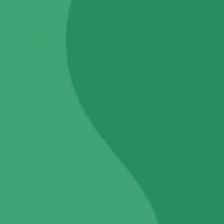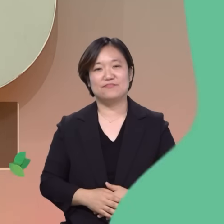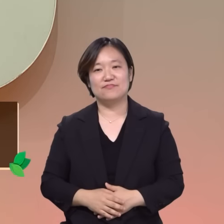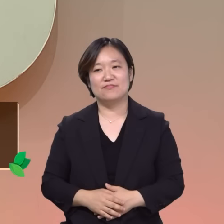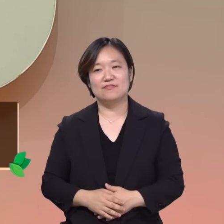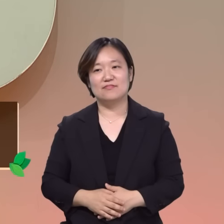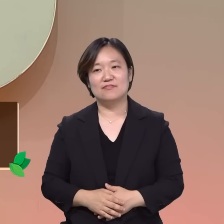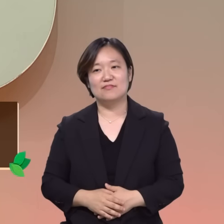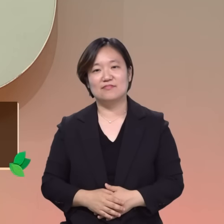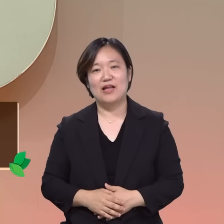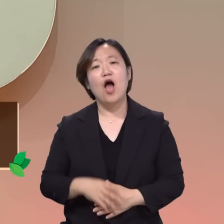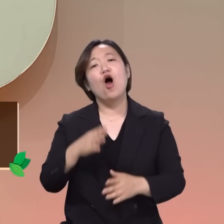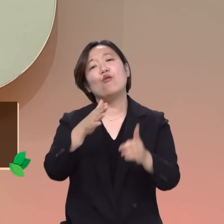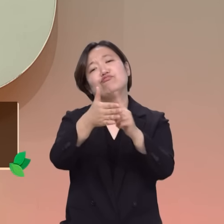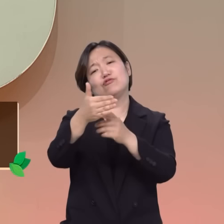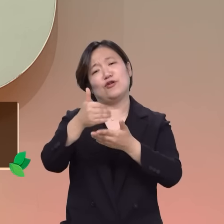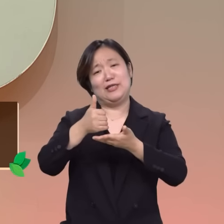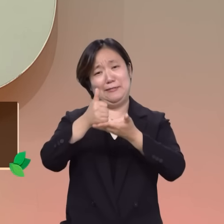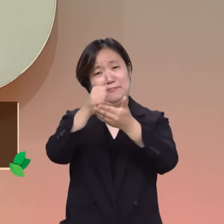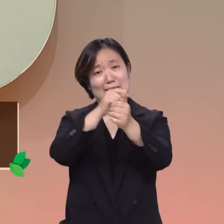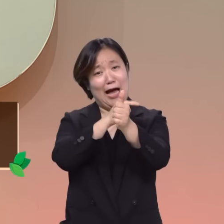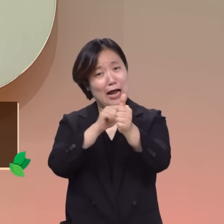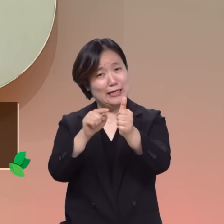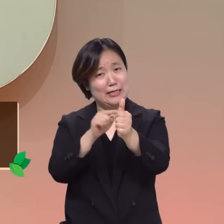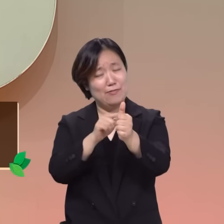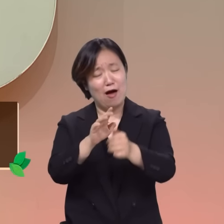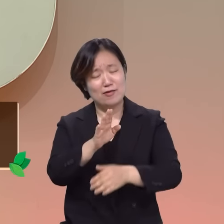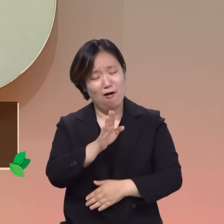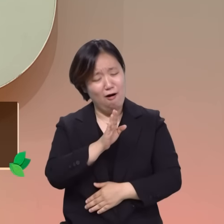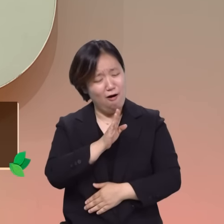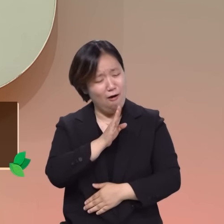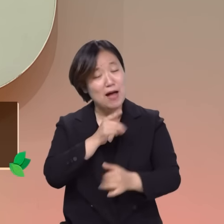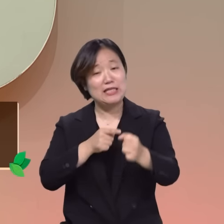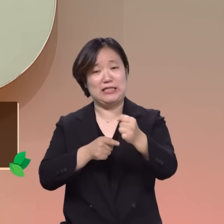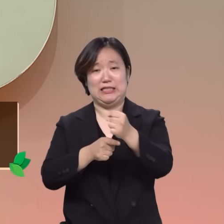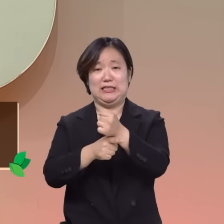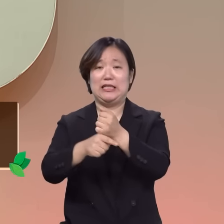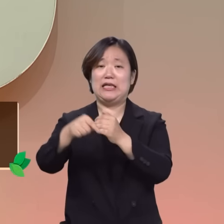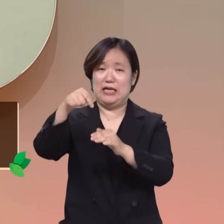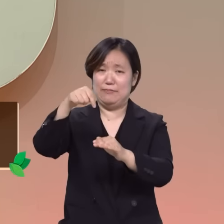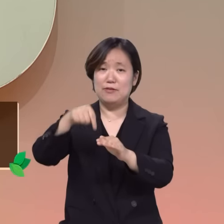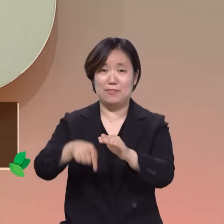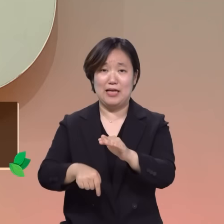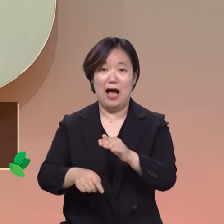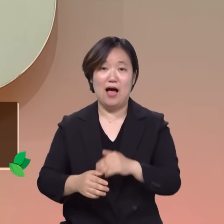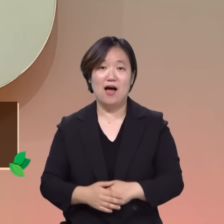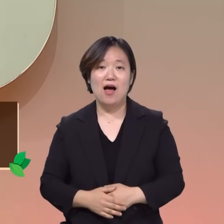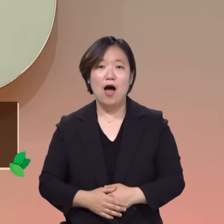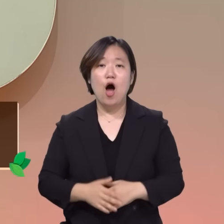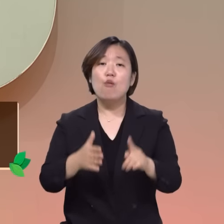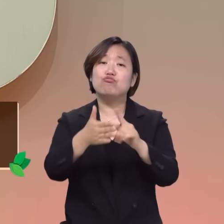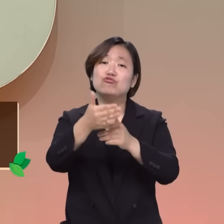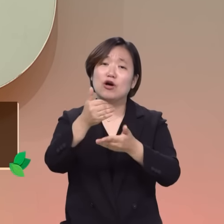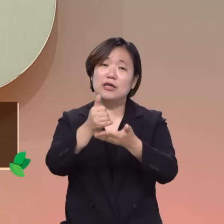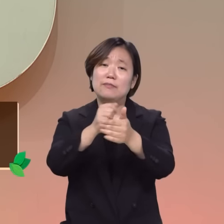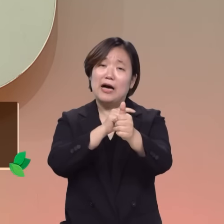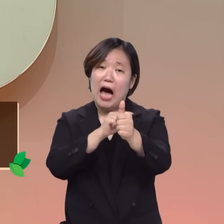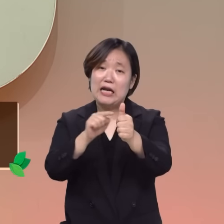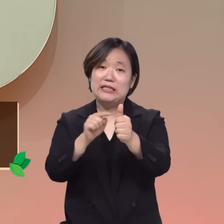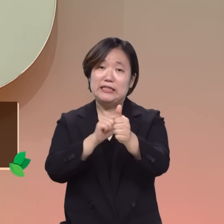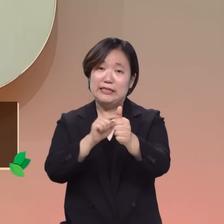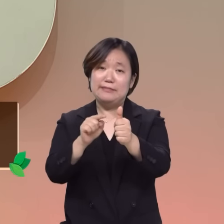우리 부처님의 가르침은 참으로 심합니다 그리고 부처님의 가르침을